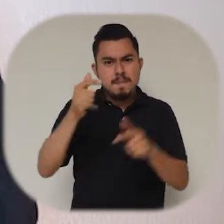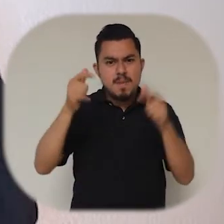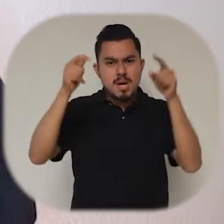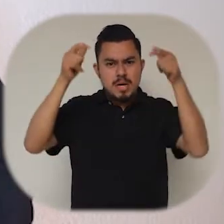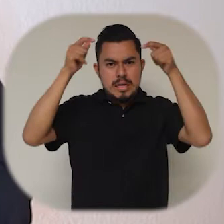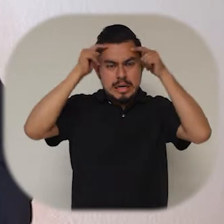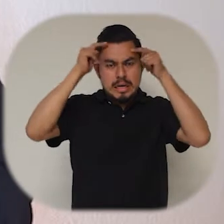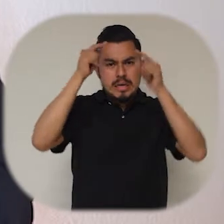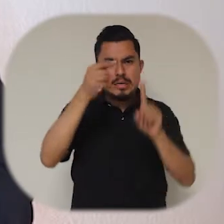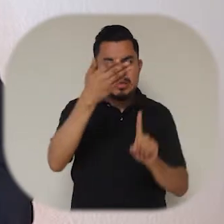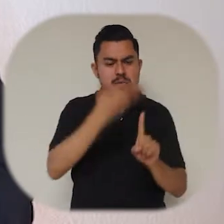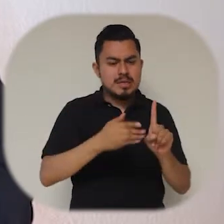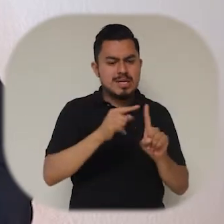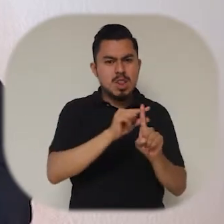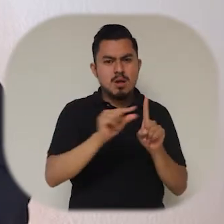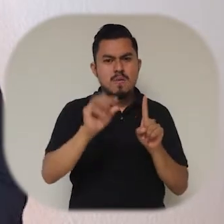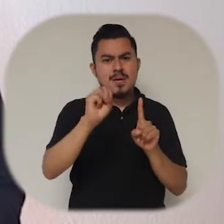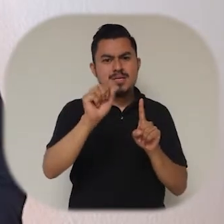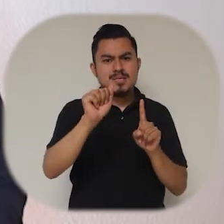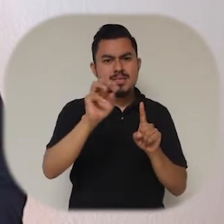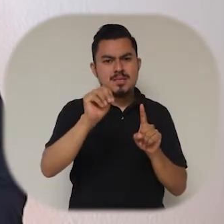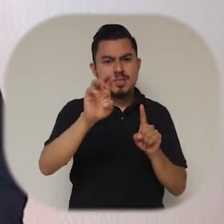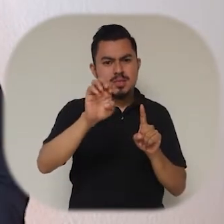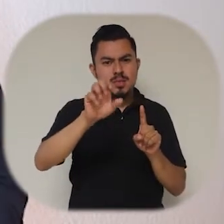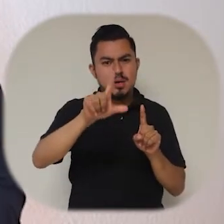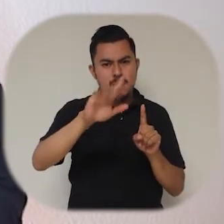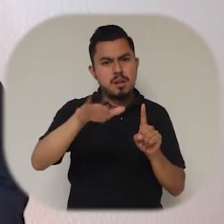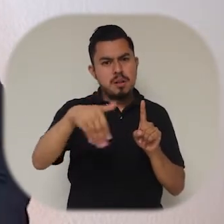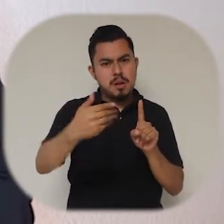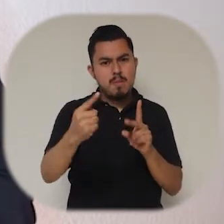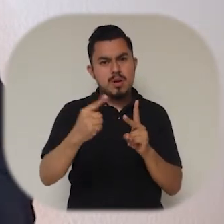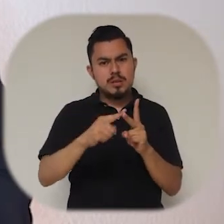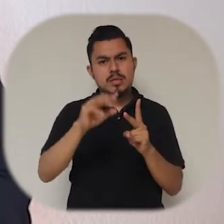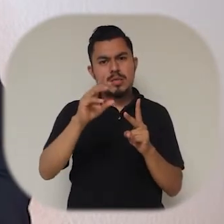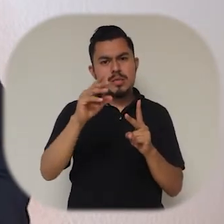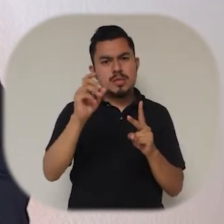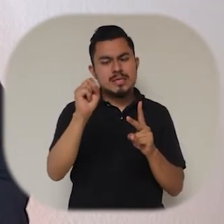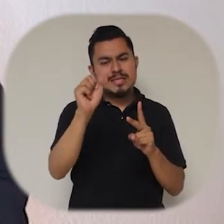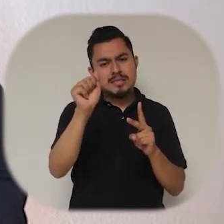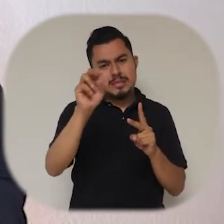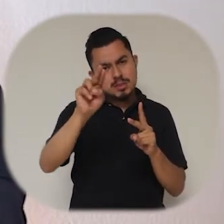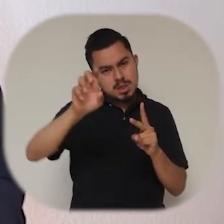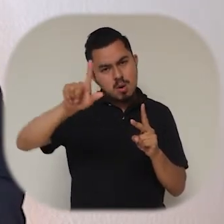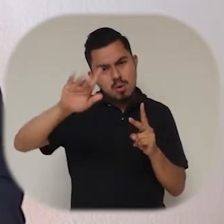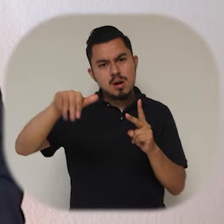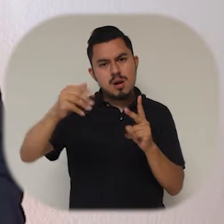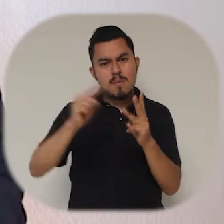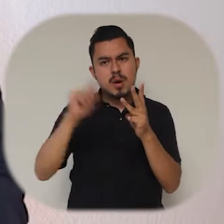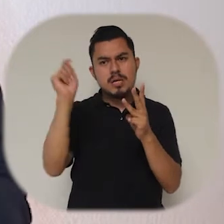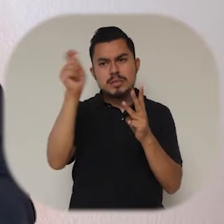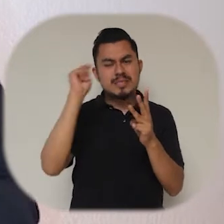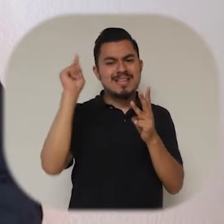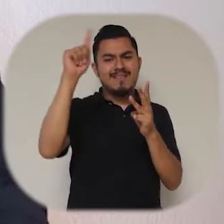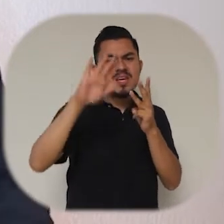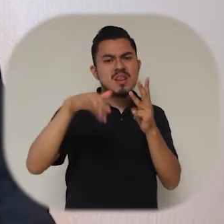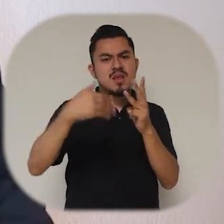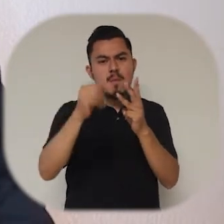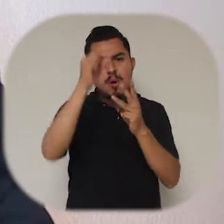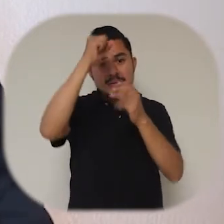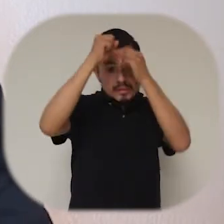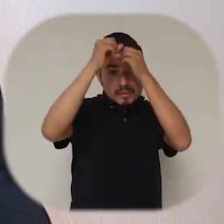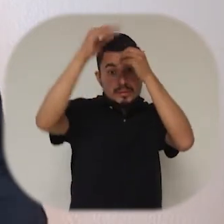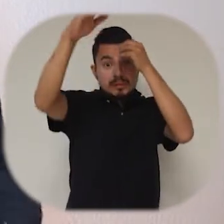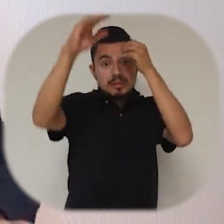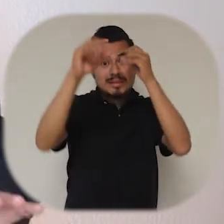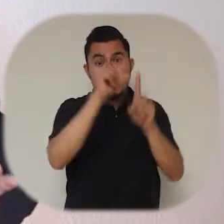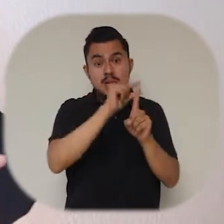솔로몬까지는 하나의 왕국이었습니다. 그리고 솔로몬 이후에 이제 르호보암과 여로보암을 비롯해서 이제